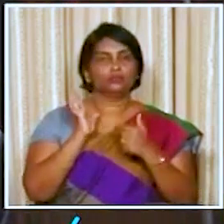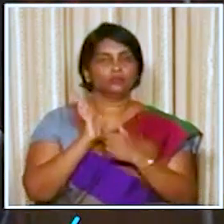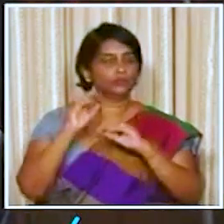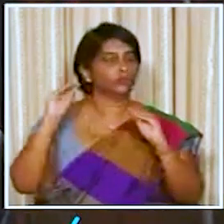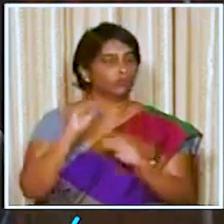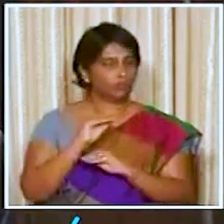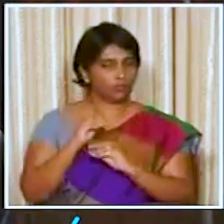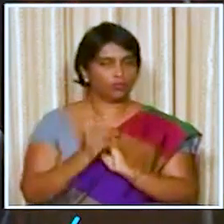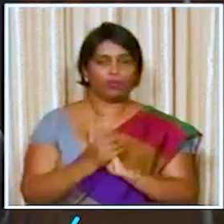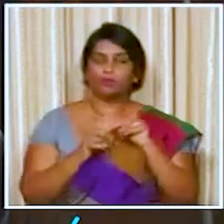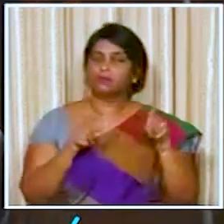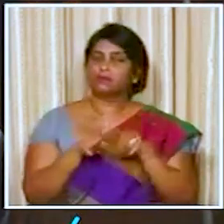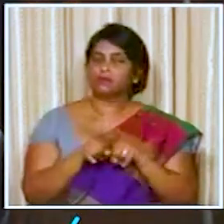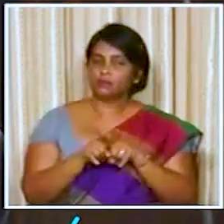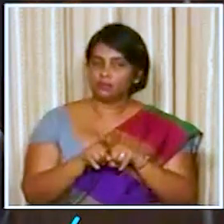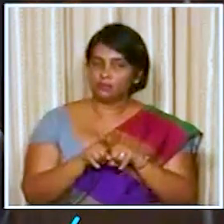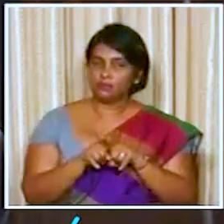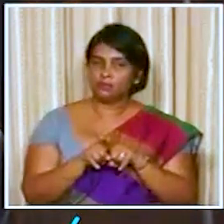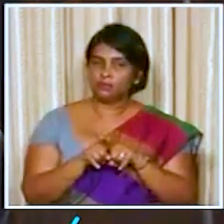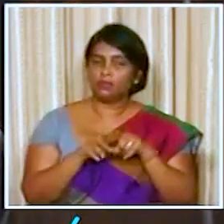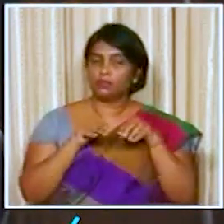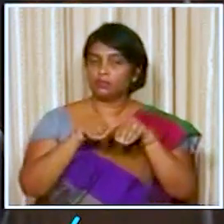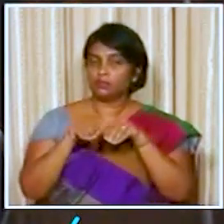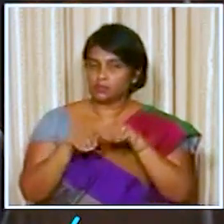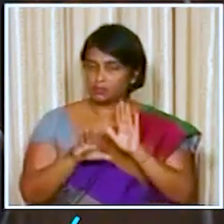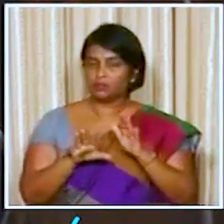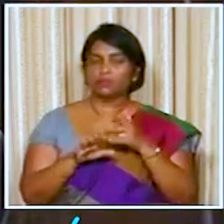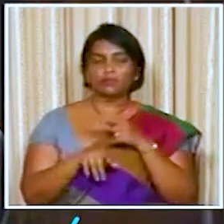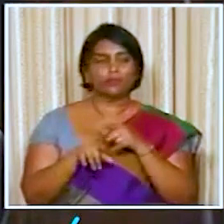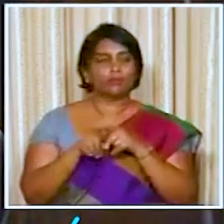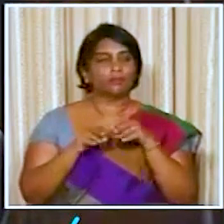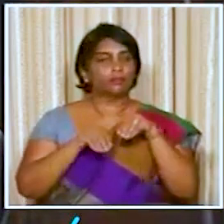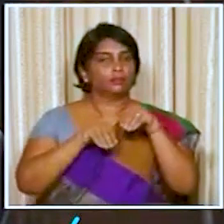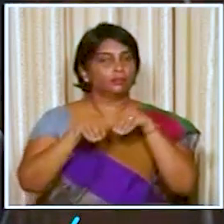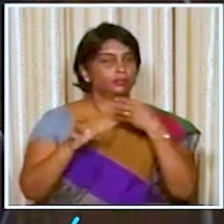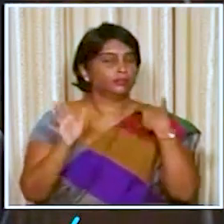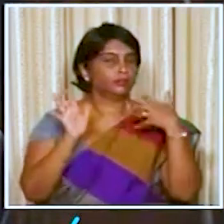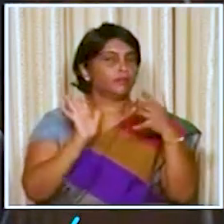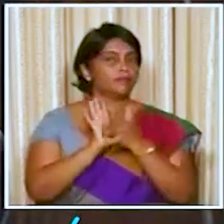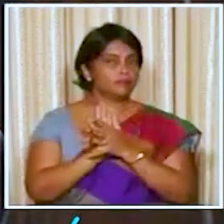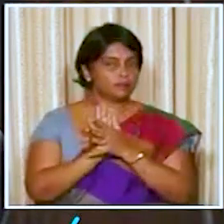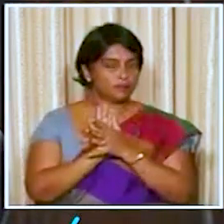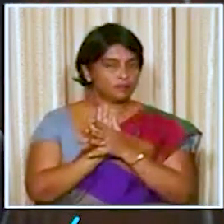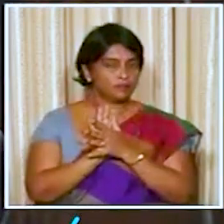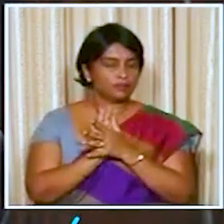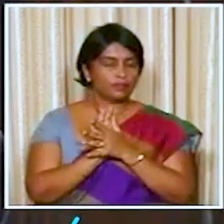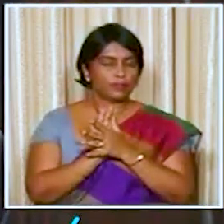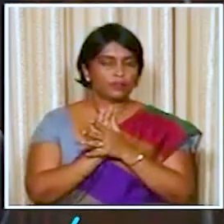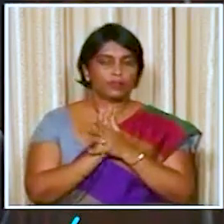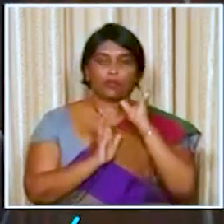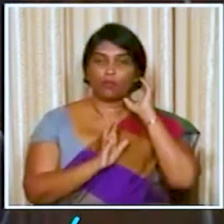करनो इलंगट में कृषिकर्म हा नेत्तं वेविलिकर्मांति हा बेदिच्च वियलु